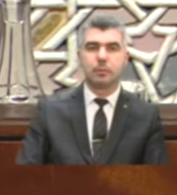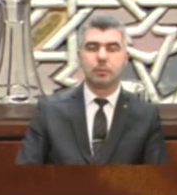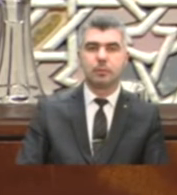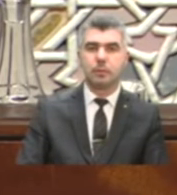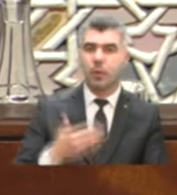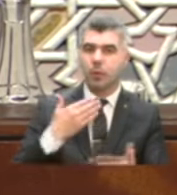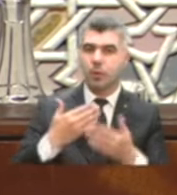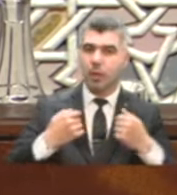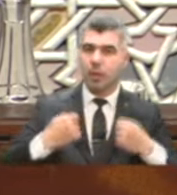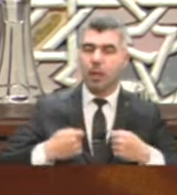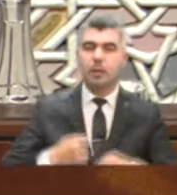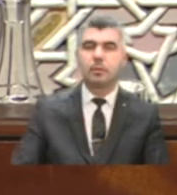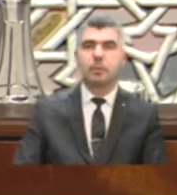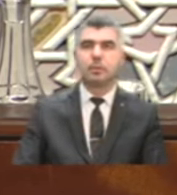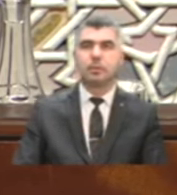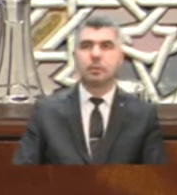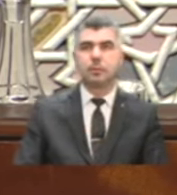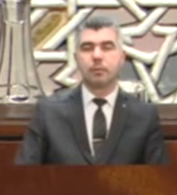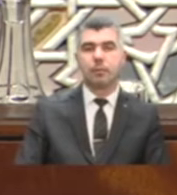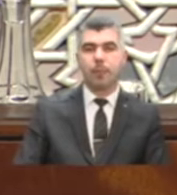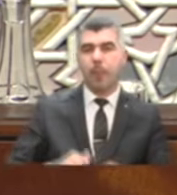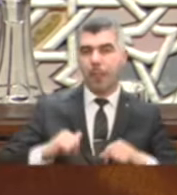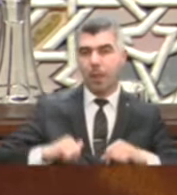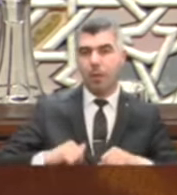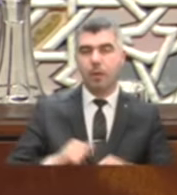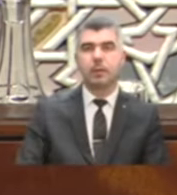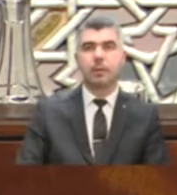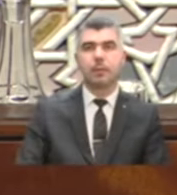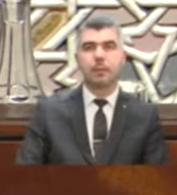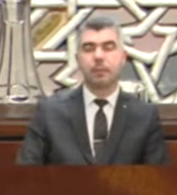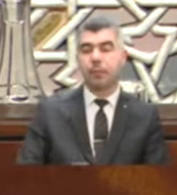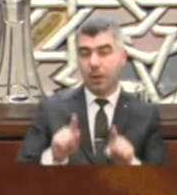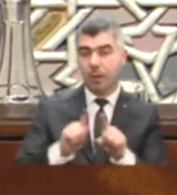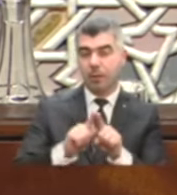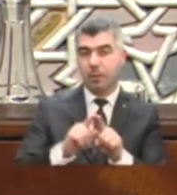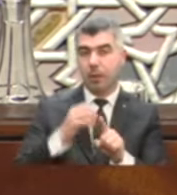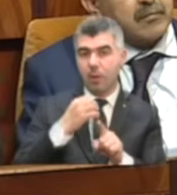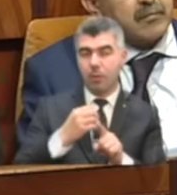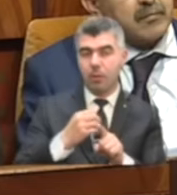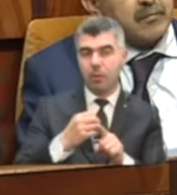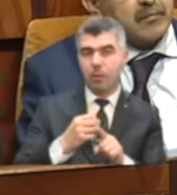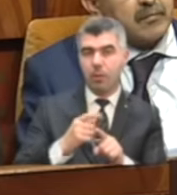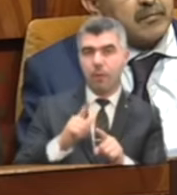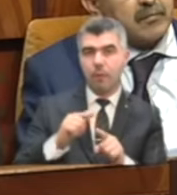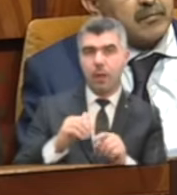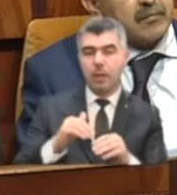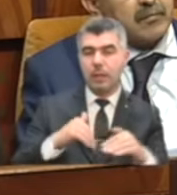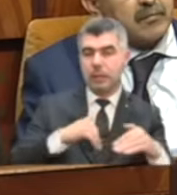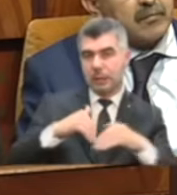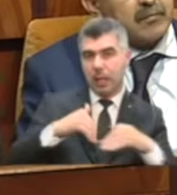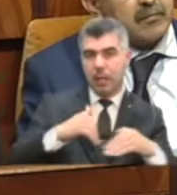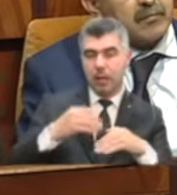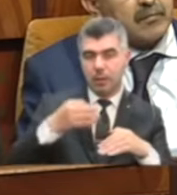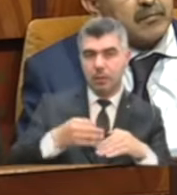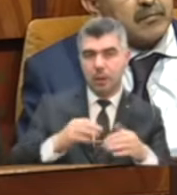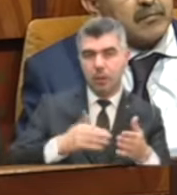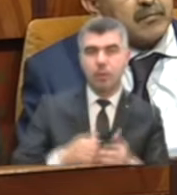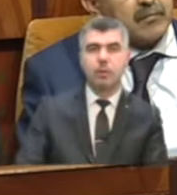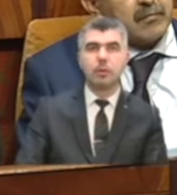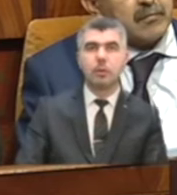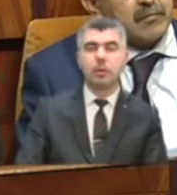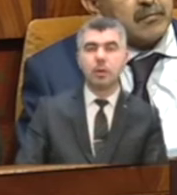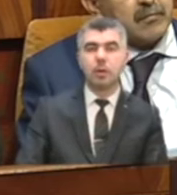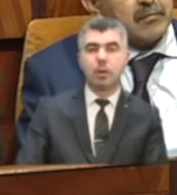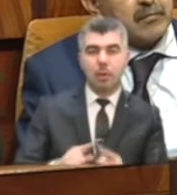شكرا سيد رئيس. سيد الوزير المحترم، أنا غادي نمشي لواحد الجانب هي الطرق السير اللي هي من المفروض أن